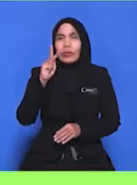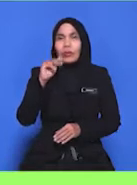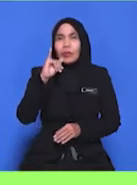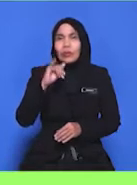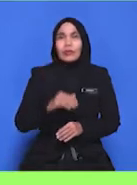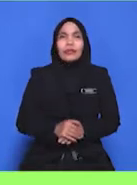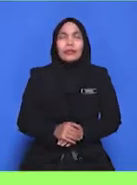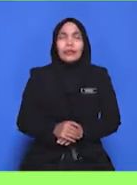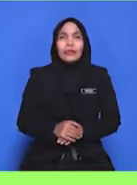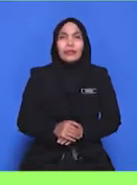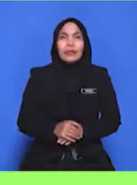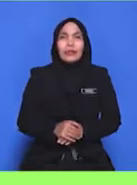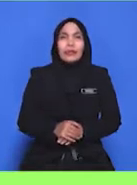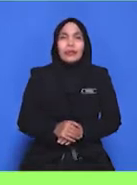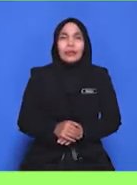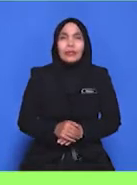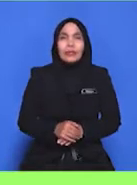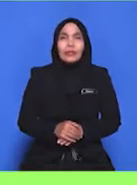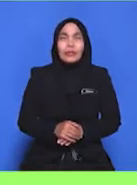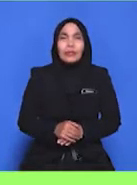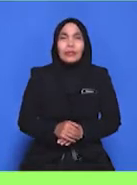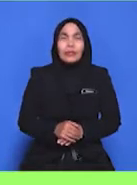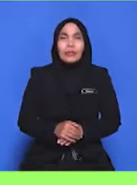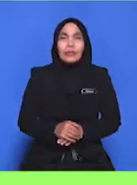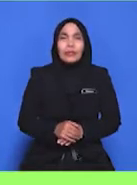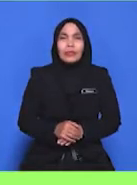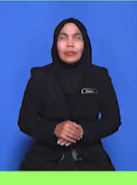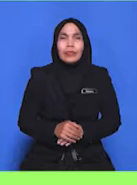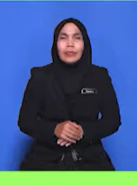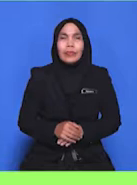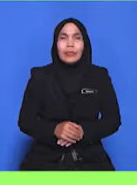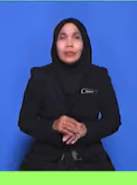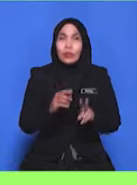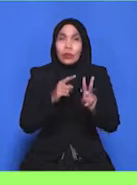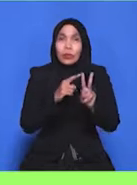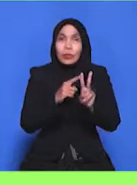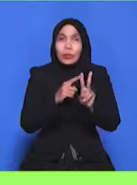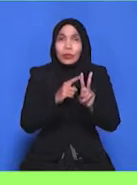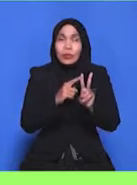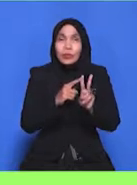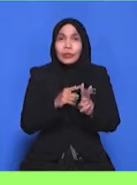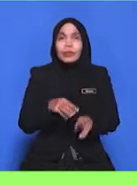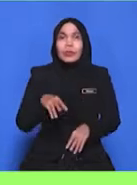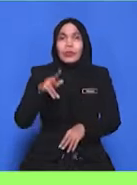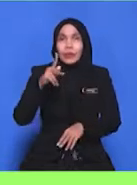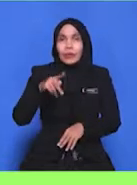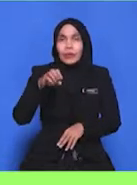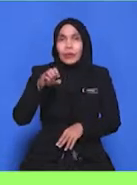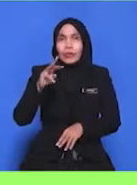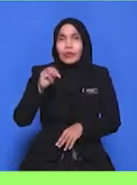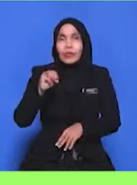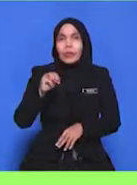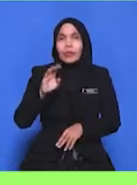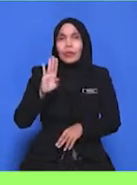dan persaingan dalam kalangan anggota keluarga. Kedua, pemberontakan oleh puak Syiah